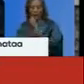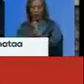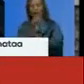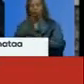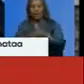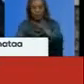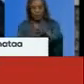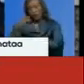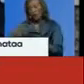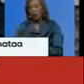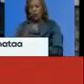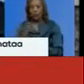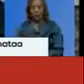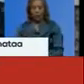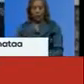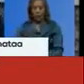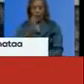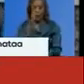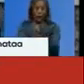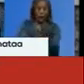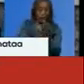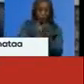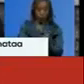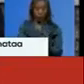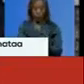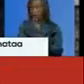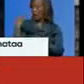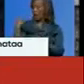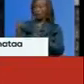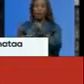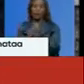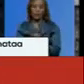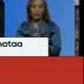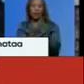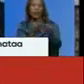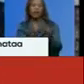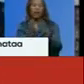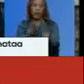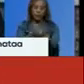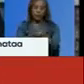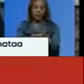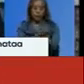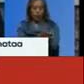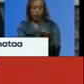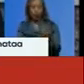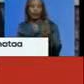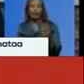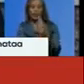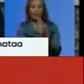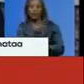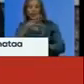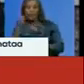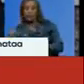እርምጃዎች ወስዷል። በአንጻሩ ባለፉት ዓመታት በተለያዩ ጊዜያት የኢኮኖሚ